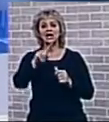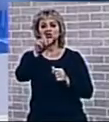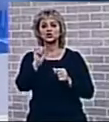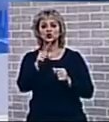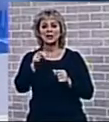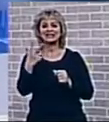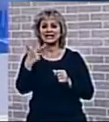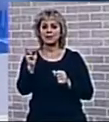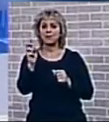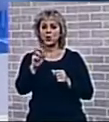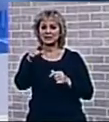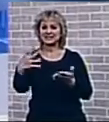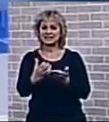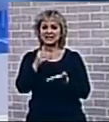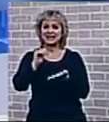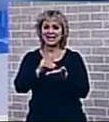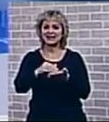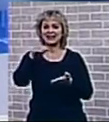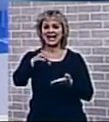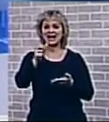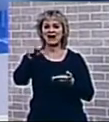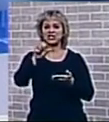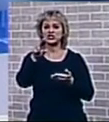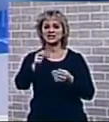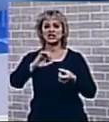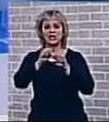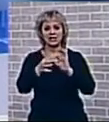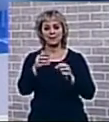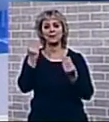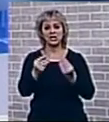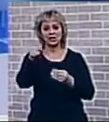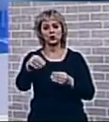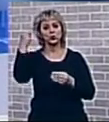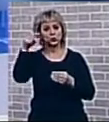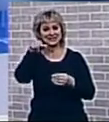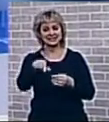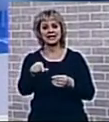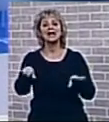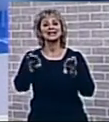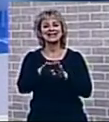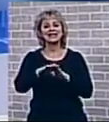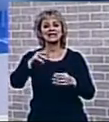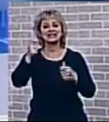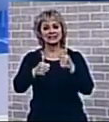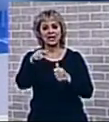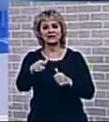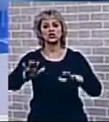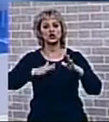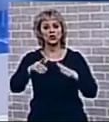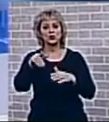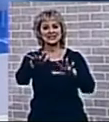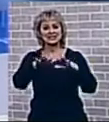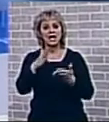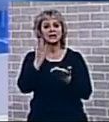Золото и 3 бронзы завоевали таганрогские тхэквондисты на сурдлимпийских играх в Турции. На таких соревнованиях и тренировках в